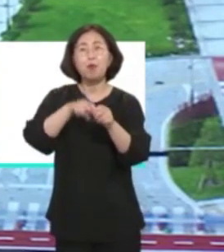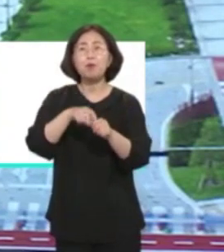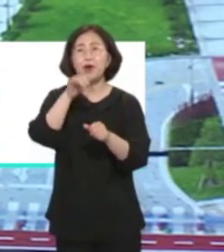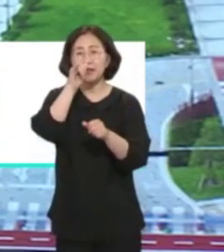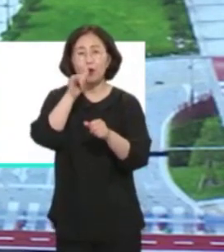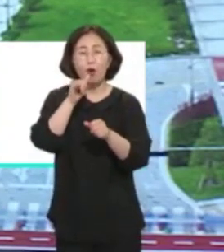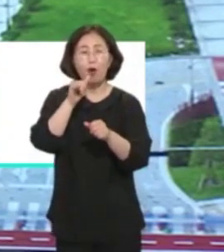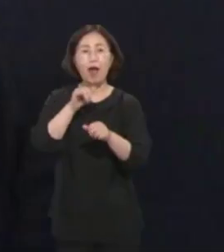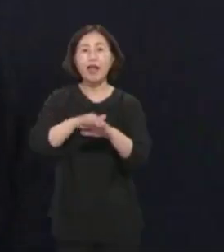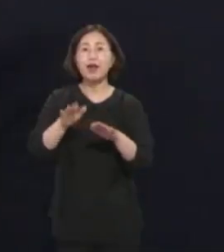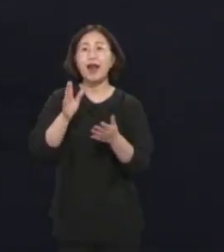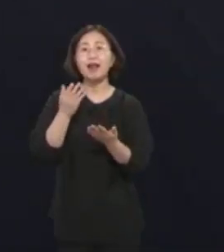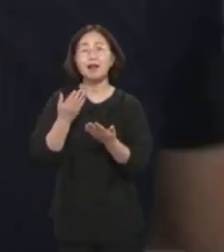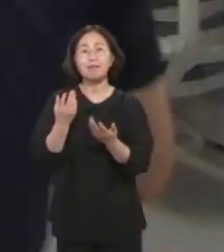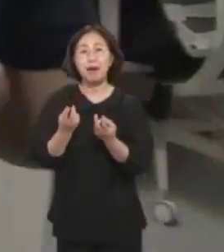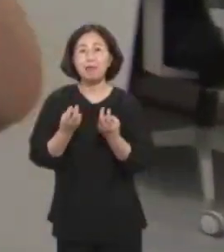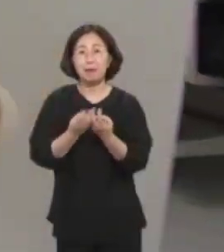기자입니다.